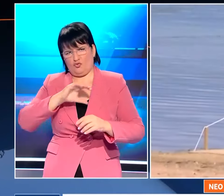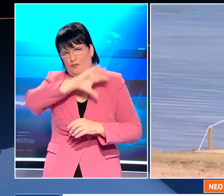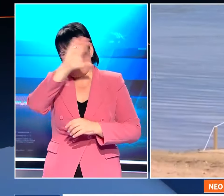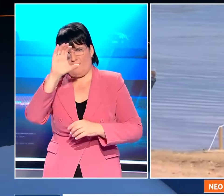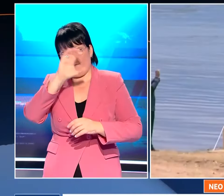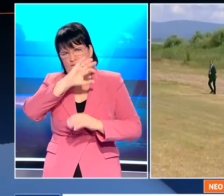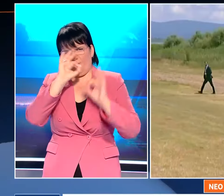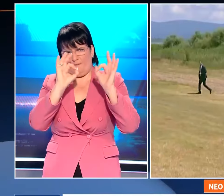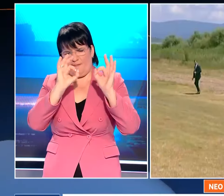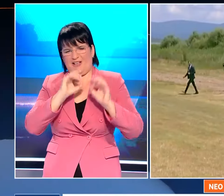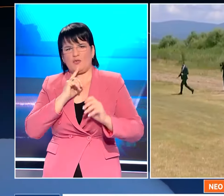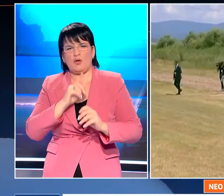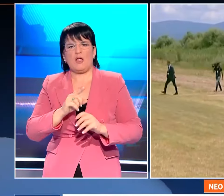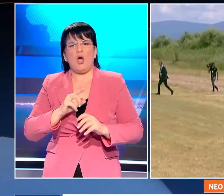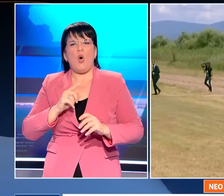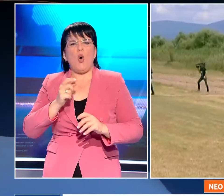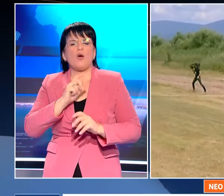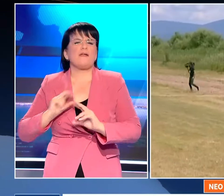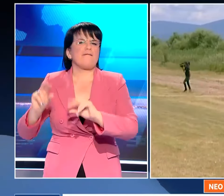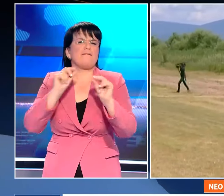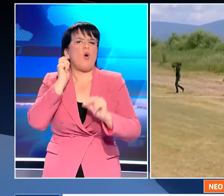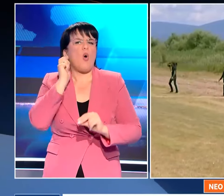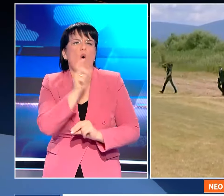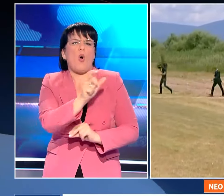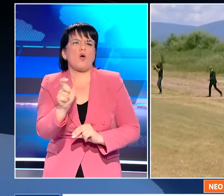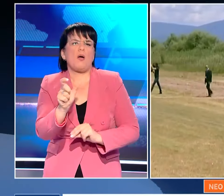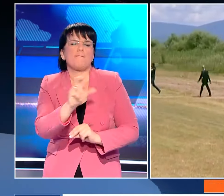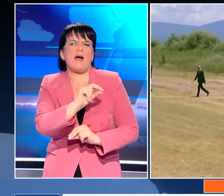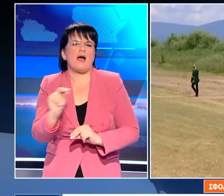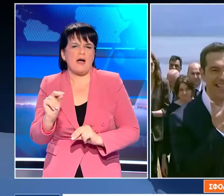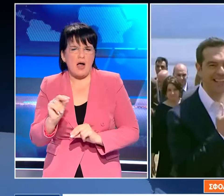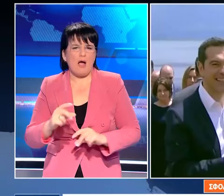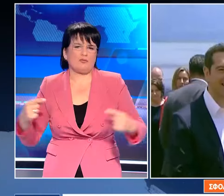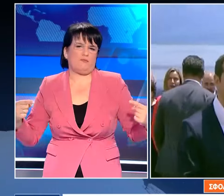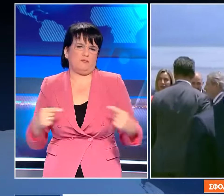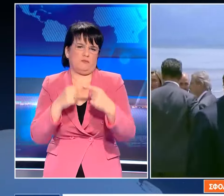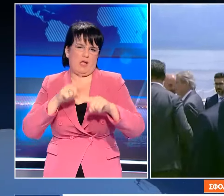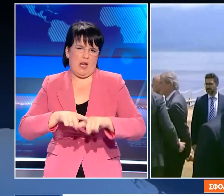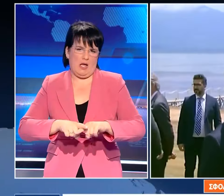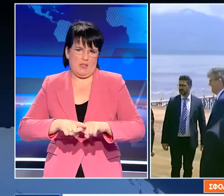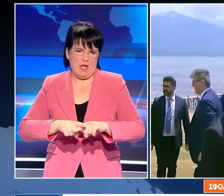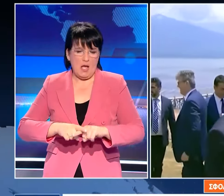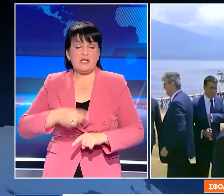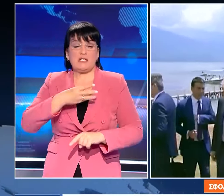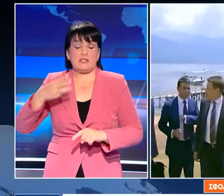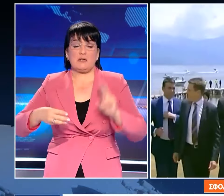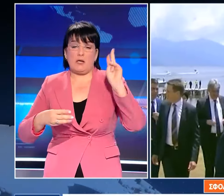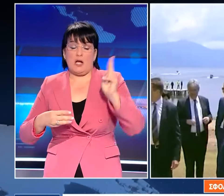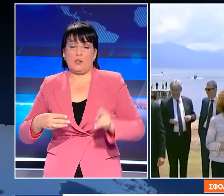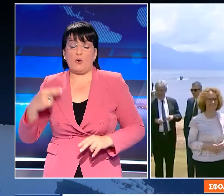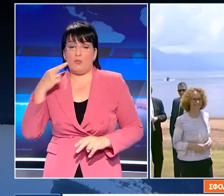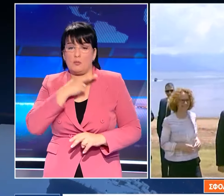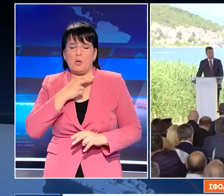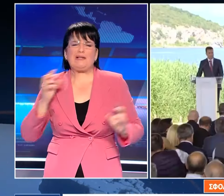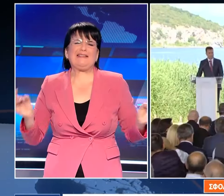τη δέσμευση των Πρεσπών για ένα όνομα για όλες τις χρήσεις πυροδοτεί μια σφοδρή σύγκρουση στην Ελλάδα. Η αντιπολίτευση κατηγορεί τον πρωθυπουργό ότι επέλεξε να αφήσει